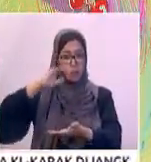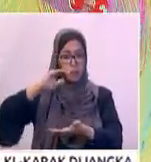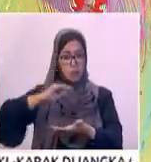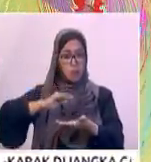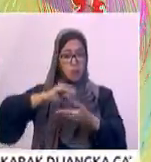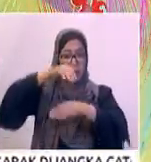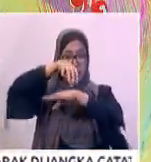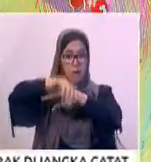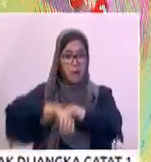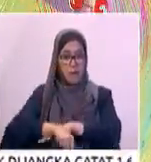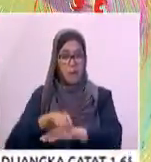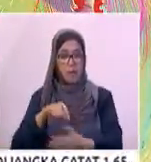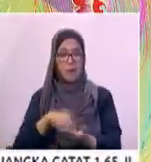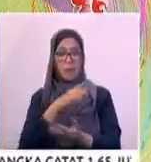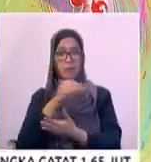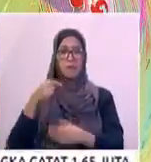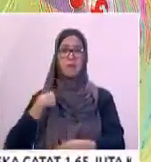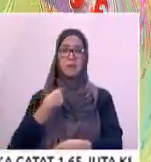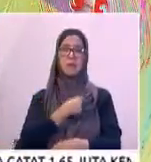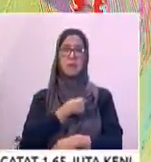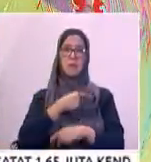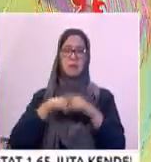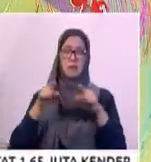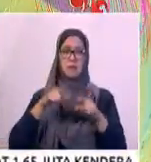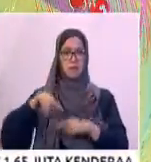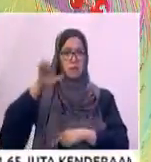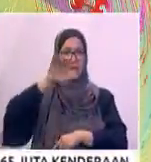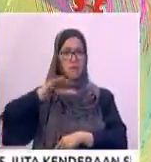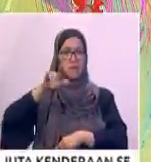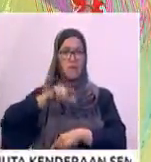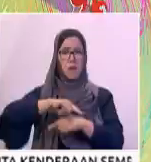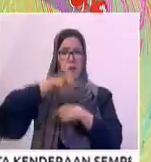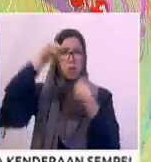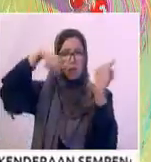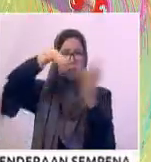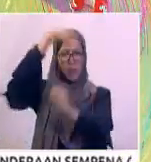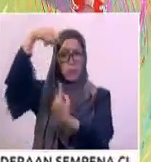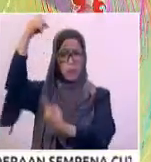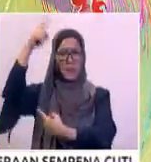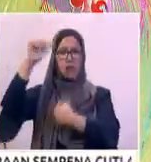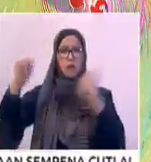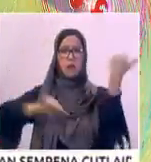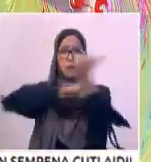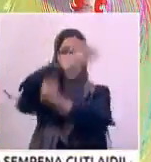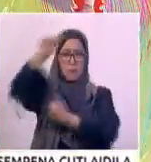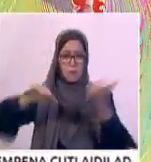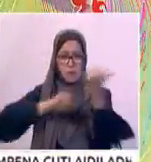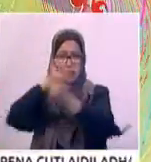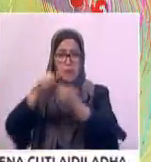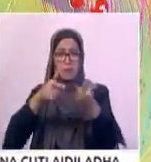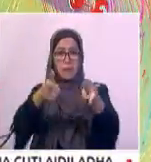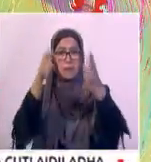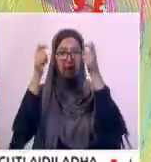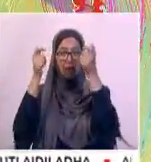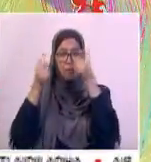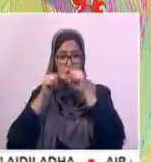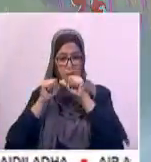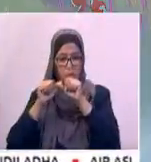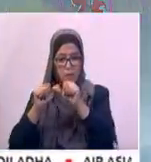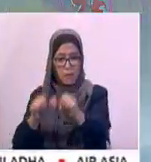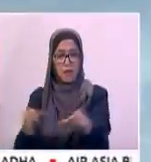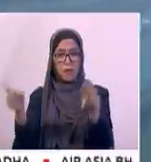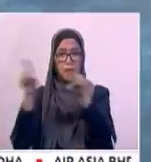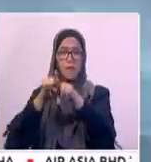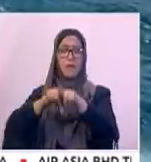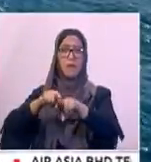Namun demikian, kami jangkakan ribut petir dan angin kencang masih lagi berpotensi untuk berlaku di utara semenanjung Malaysia pada